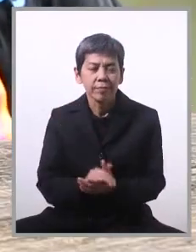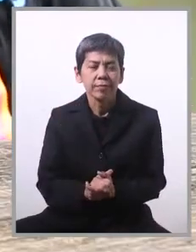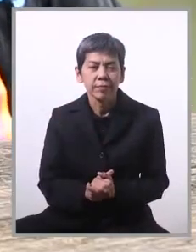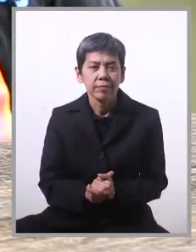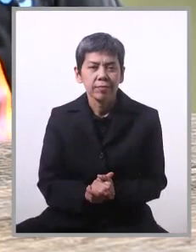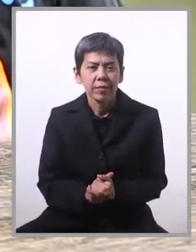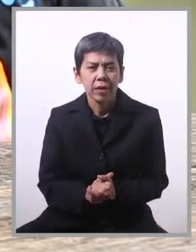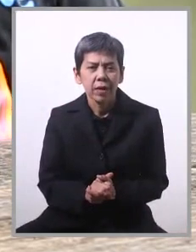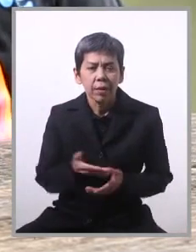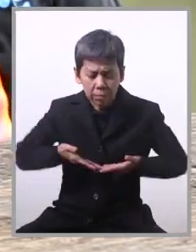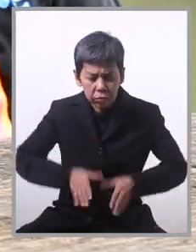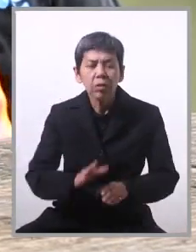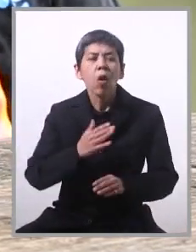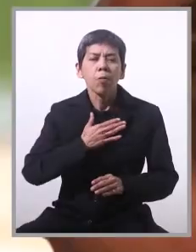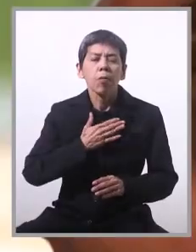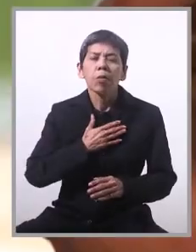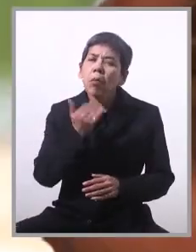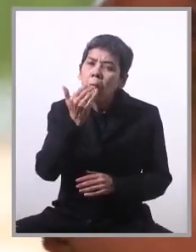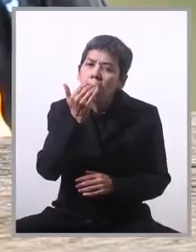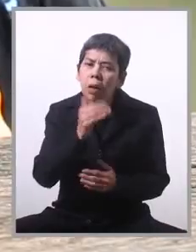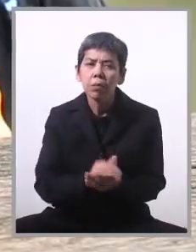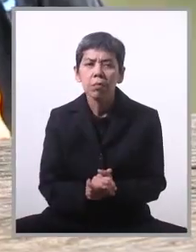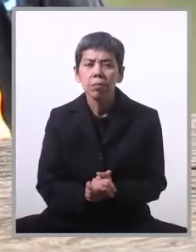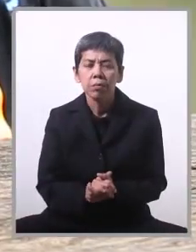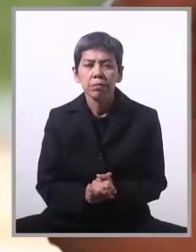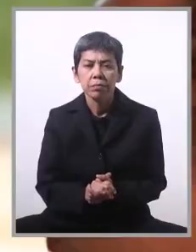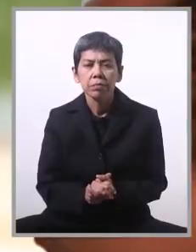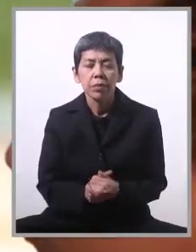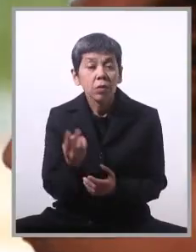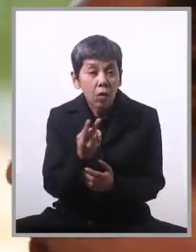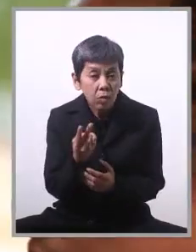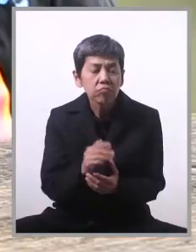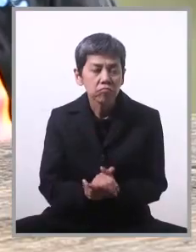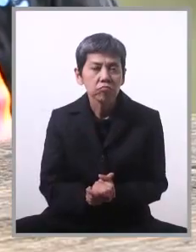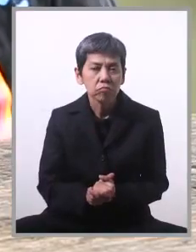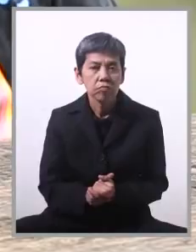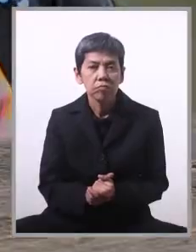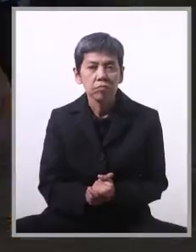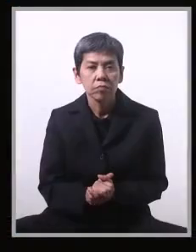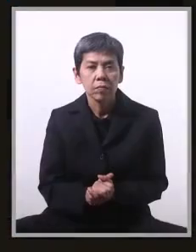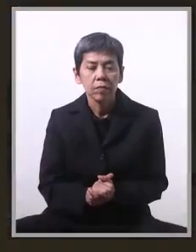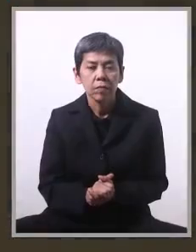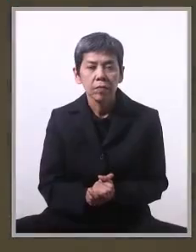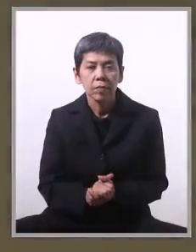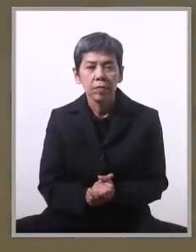ผม ก็เป็นมาตั้งแต่กำเนิดครับ มันเป็นเพราะว่าอะไร ไม่มีลูกบ้านครับ ทั้งสองคนเลย ครับผม